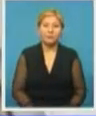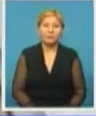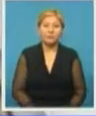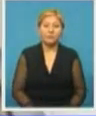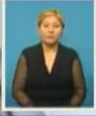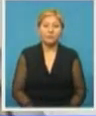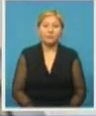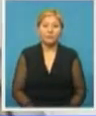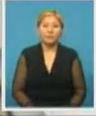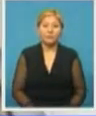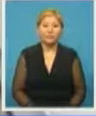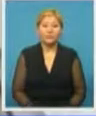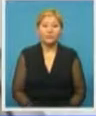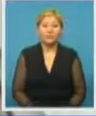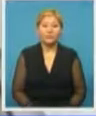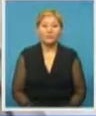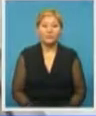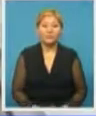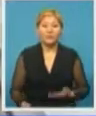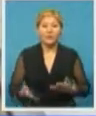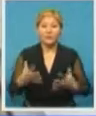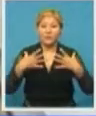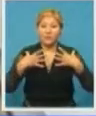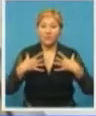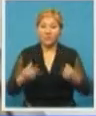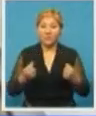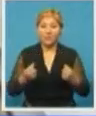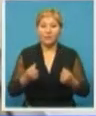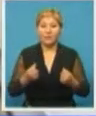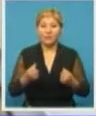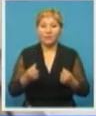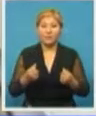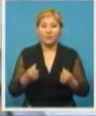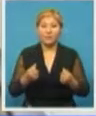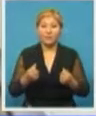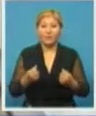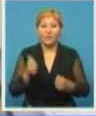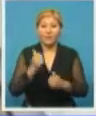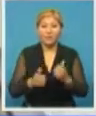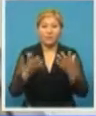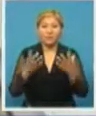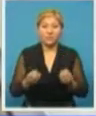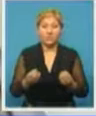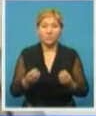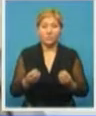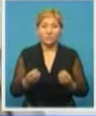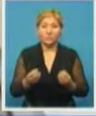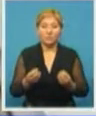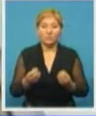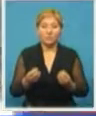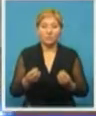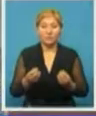Клиент бұл дені сау, ақыл-есі дұрыс, күнделікті жеке өмір сүріп жатқан жеке